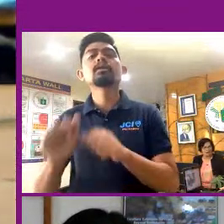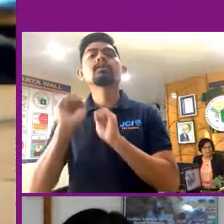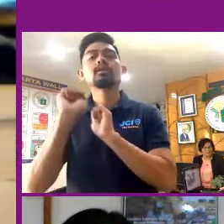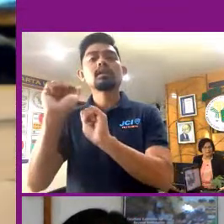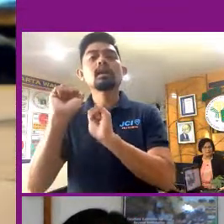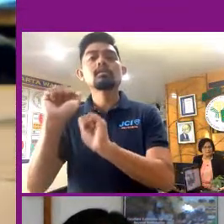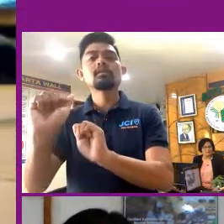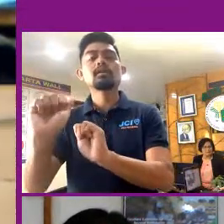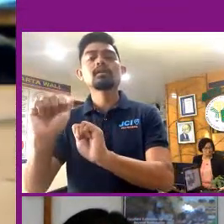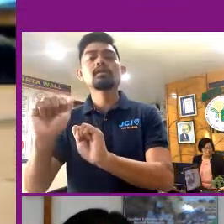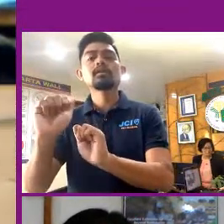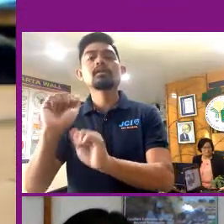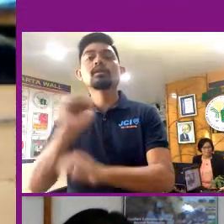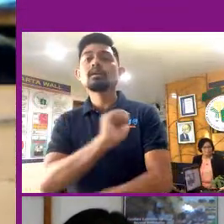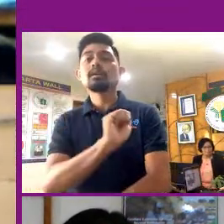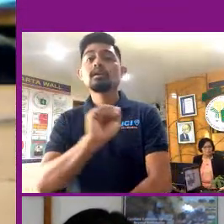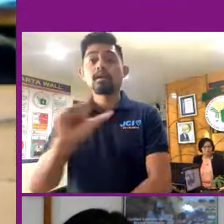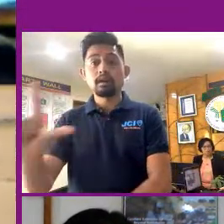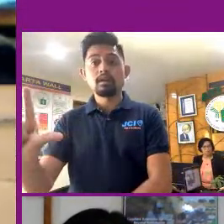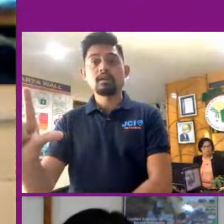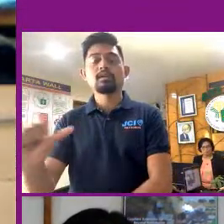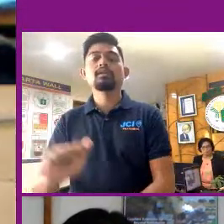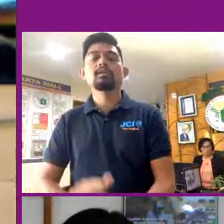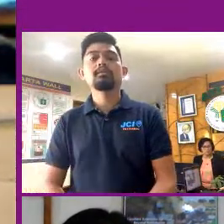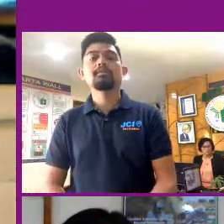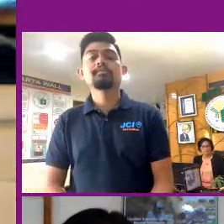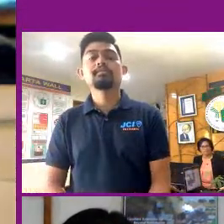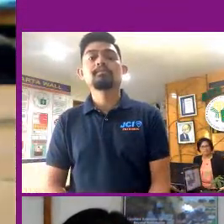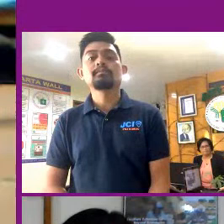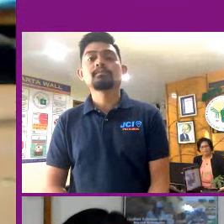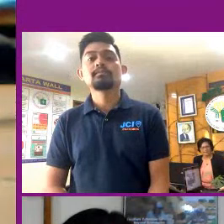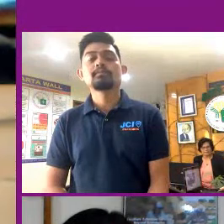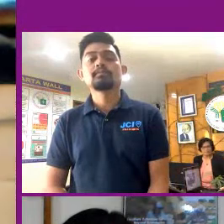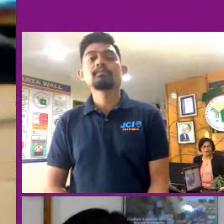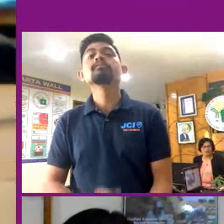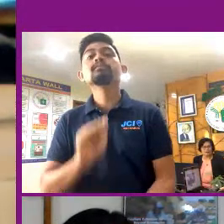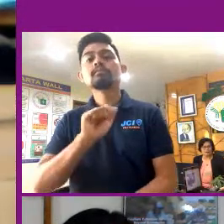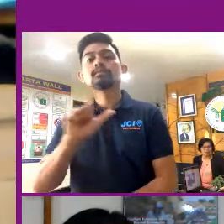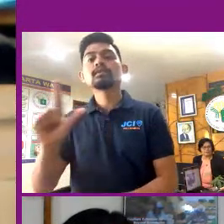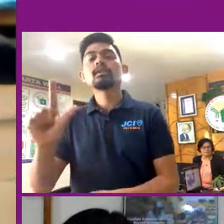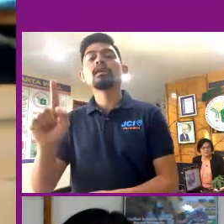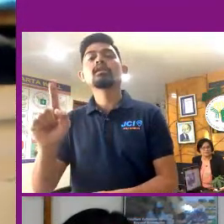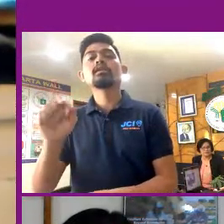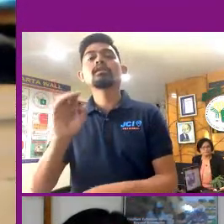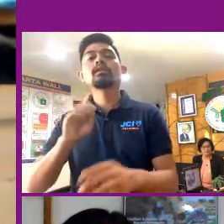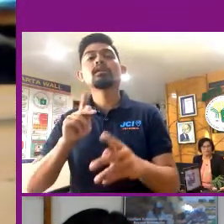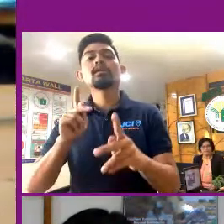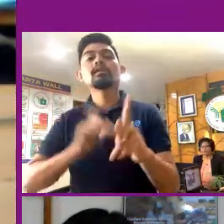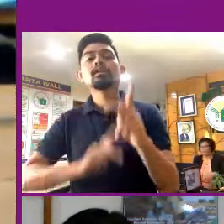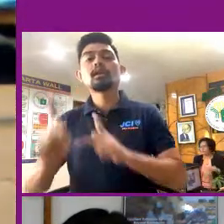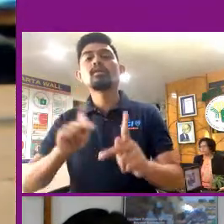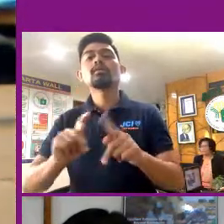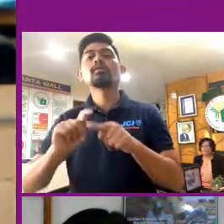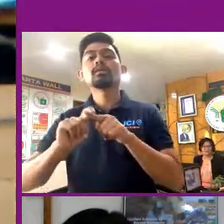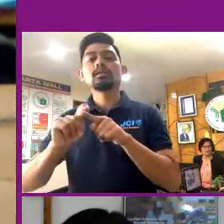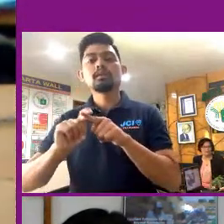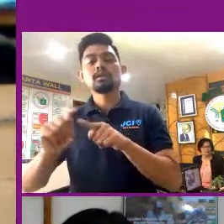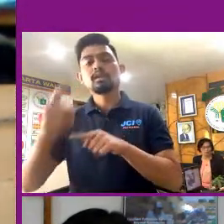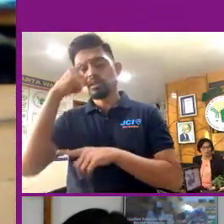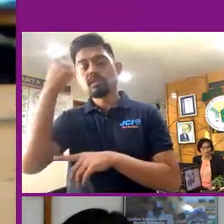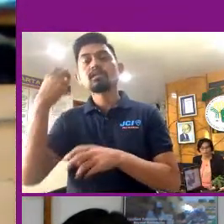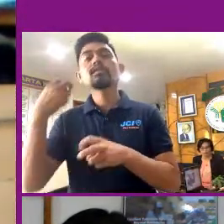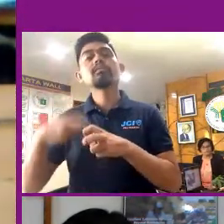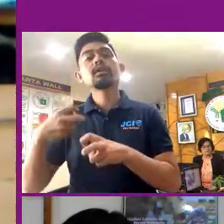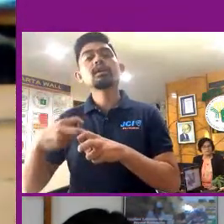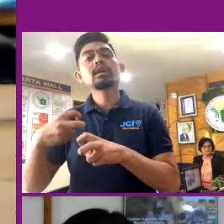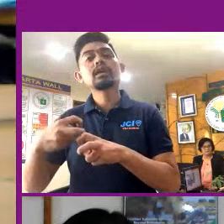na lahat from yung lahat na tao dapat i-train. Kasi mahirap magpatupad ng